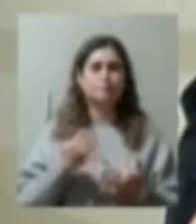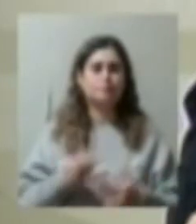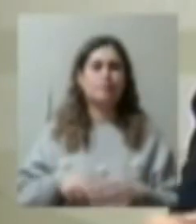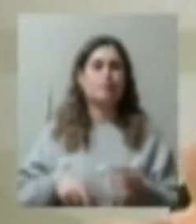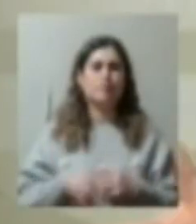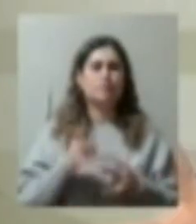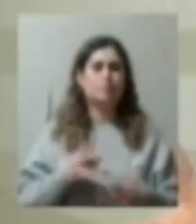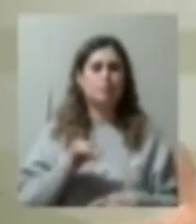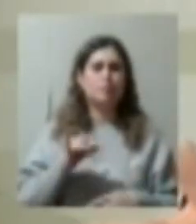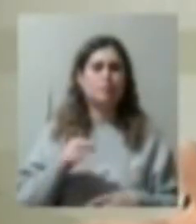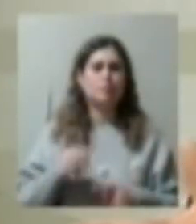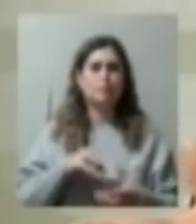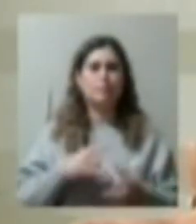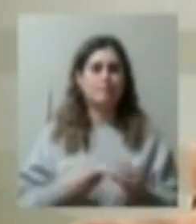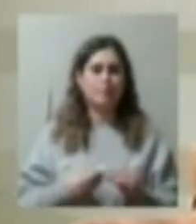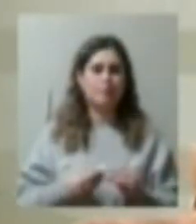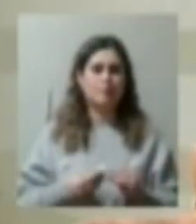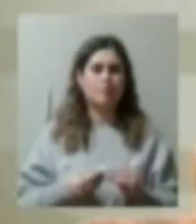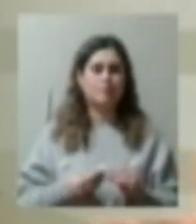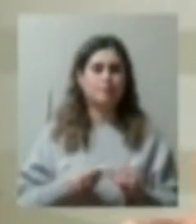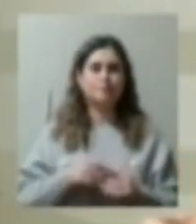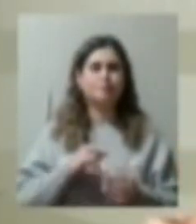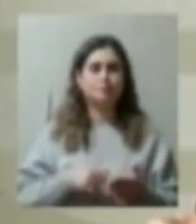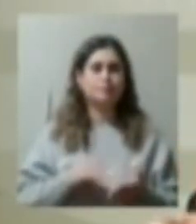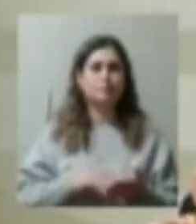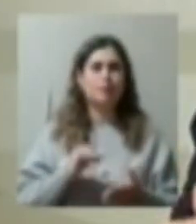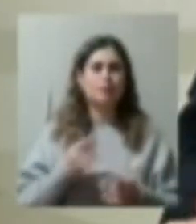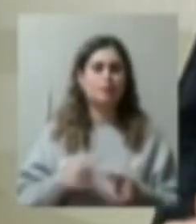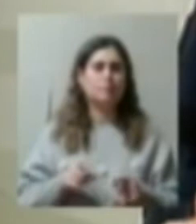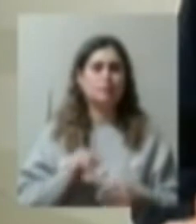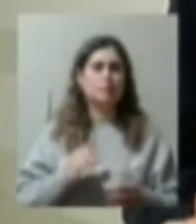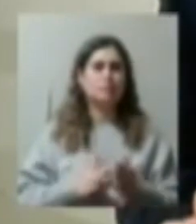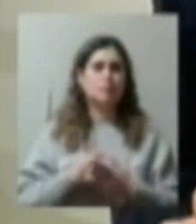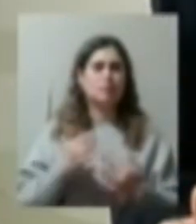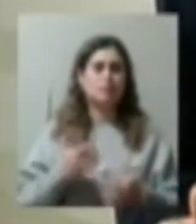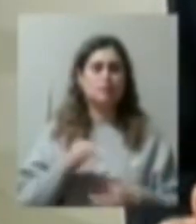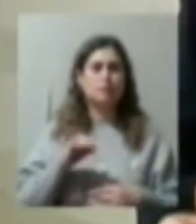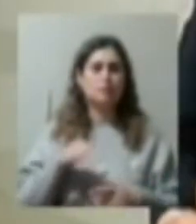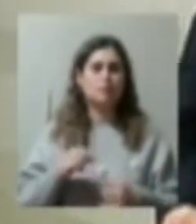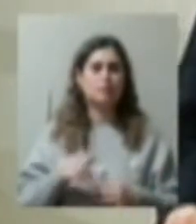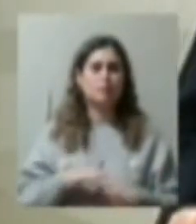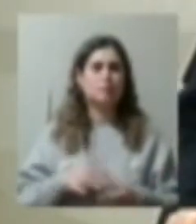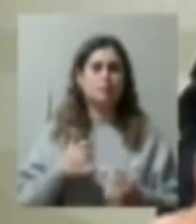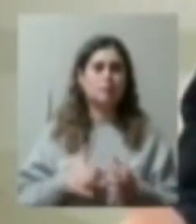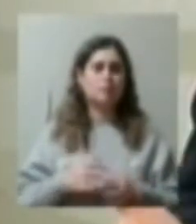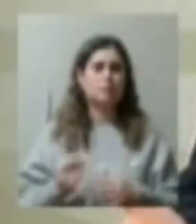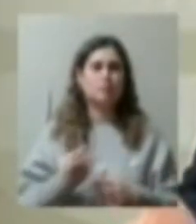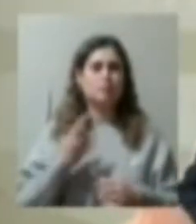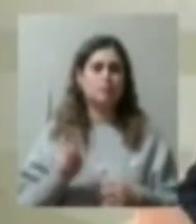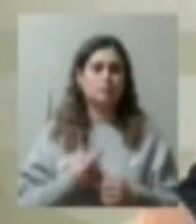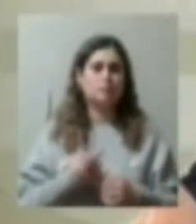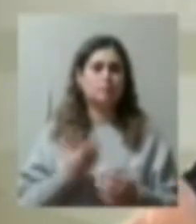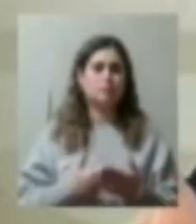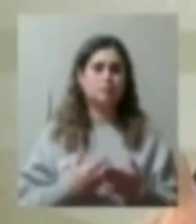дорожньо-транспортних пригод. Взагалі відмічається тенденція все-таки на зріст кількості ДТП на території Херсона та області. Наприклад,